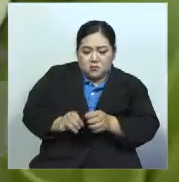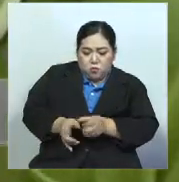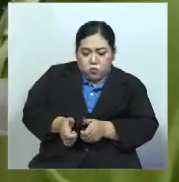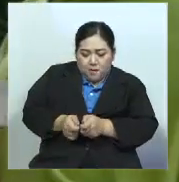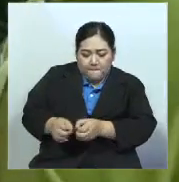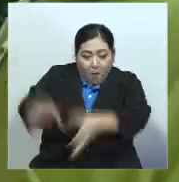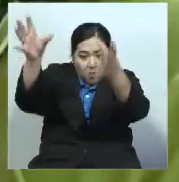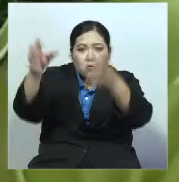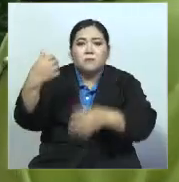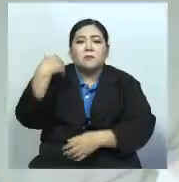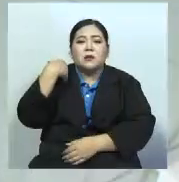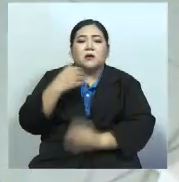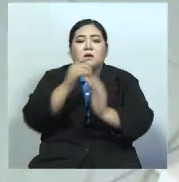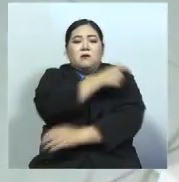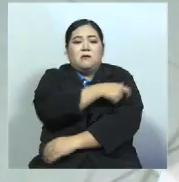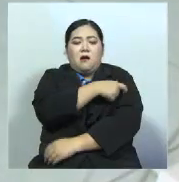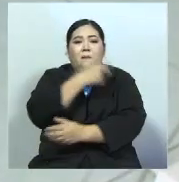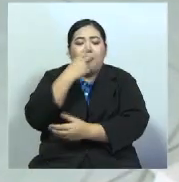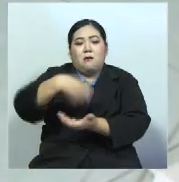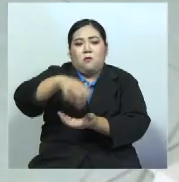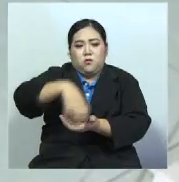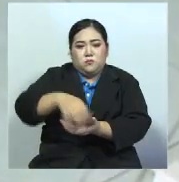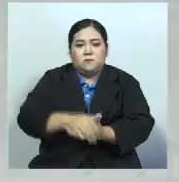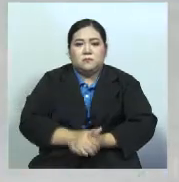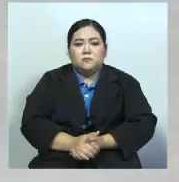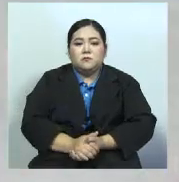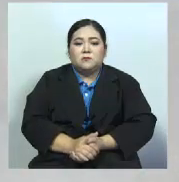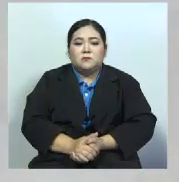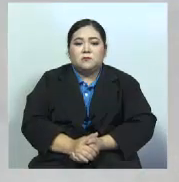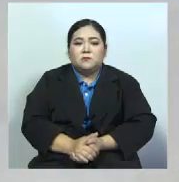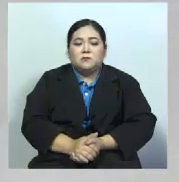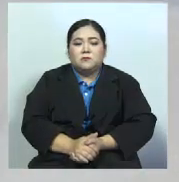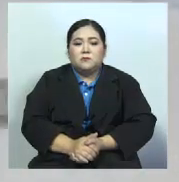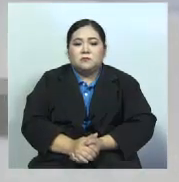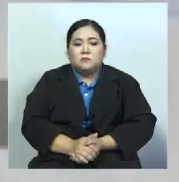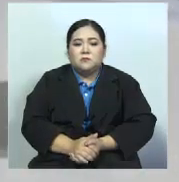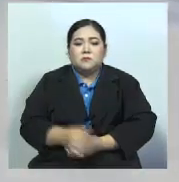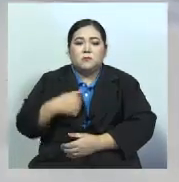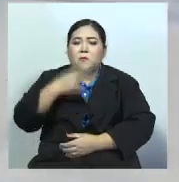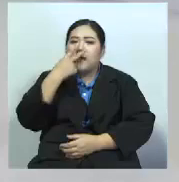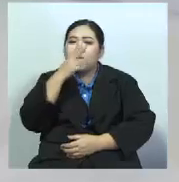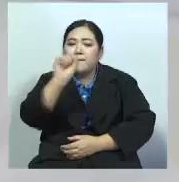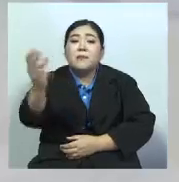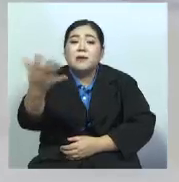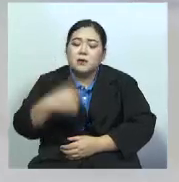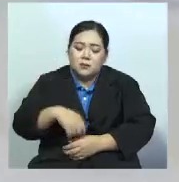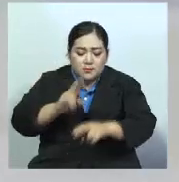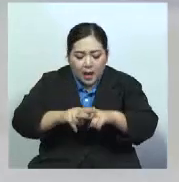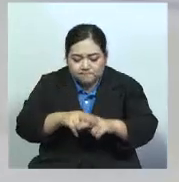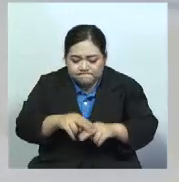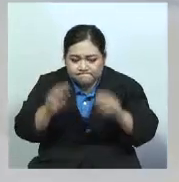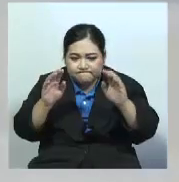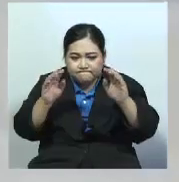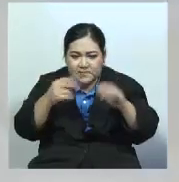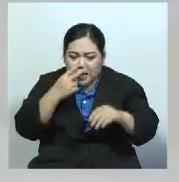ภัยเล่าถึงเหตุการณ์ที่เกิดขึ้นกันสักหน่อยครับ ผมไม่ได้สังเกตเพราะว่าตอนนั้นผมต้องก้มหน้าอย่างเดียว ก้มหน้าอย่างเดียว ครับ ปิดหน้าปิด